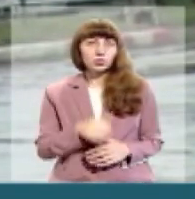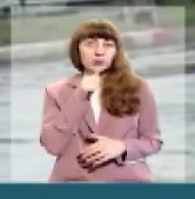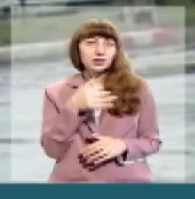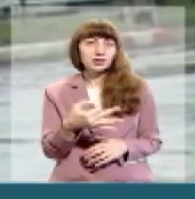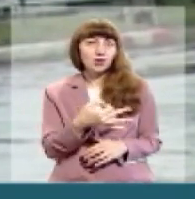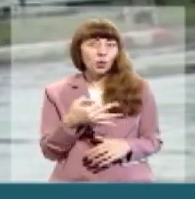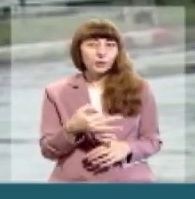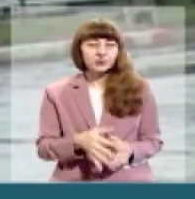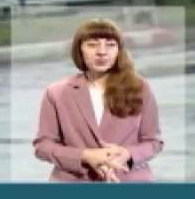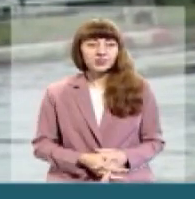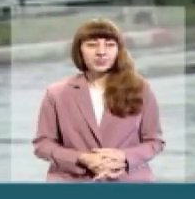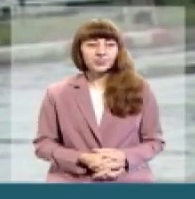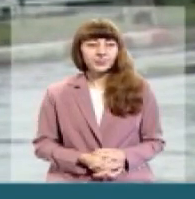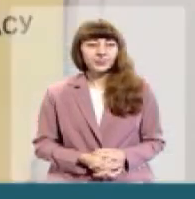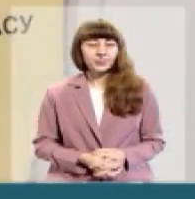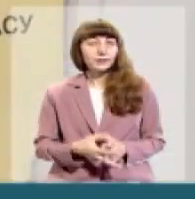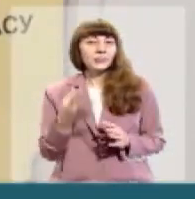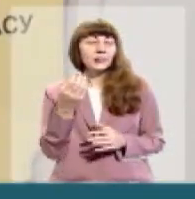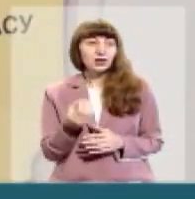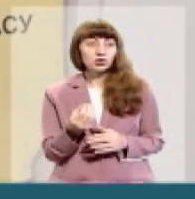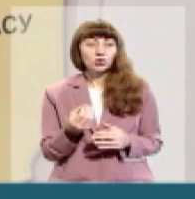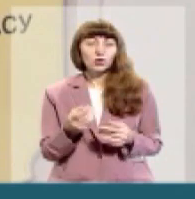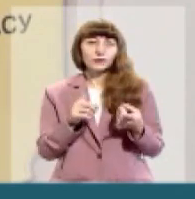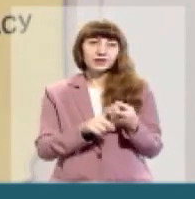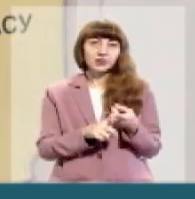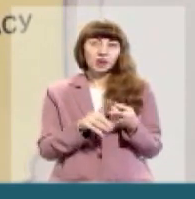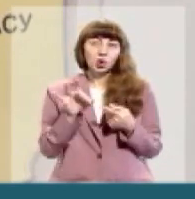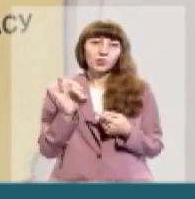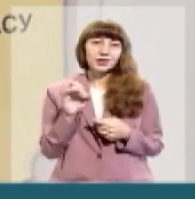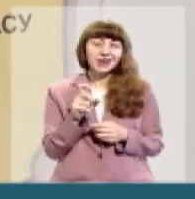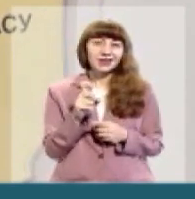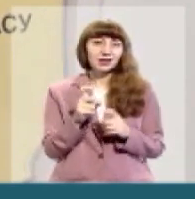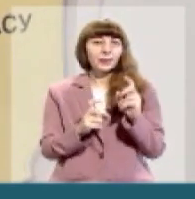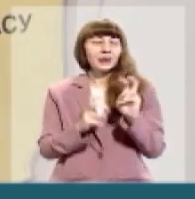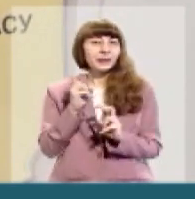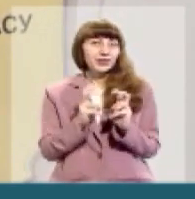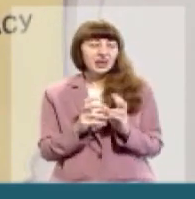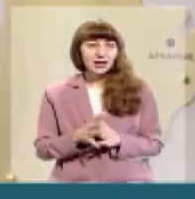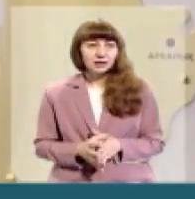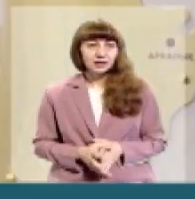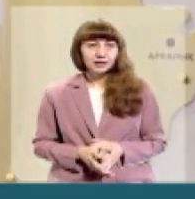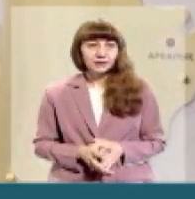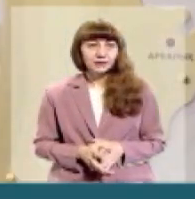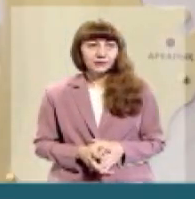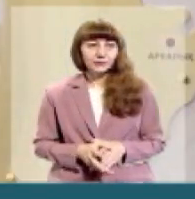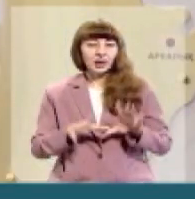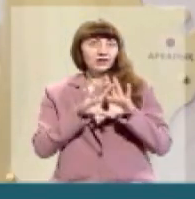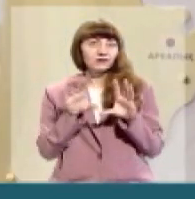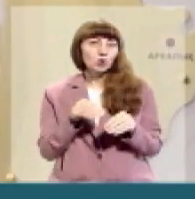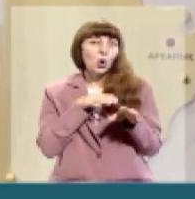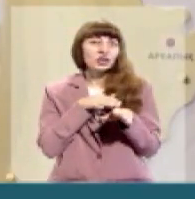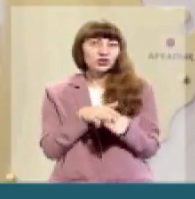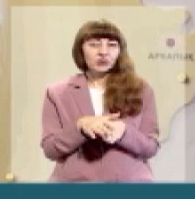тұтынушылардың қауіпсіздігін қамтамасыз ету мақсатында газ құбырлары тексеріліп, дайындық шаралары жүргізіледі. Биылда жоспарланған жұмыстар